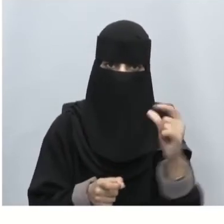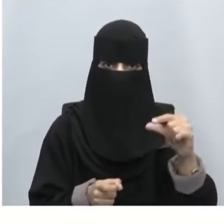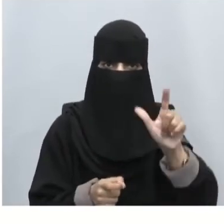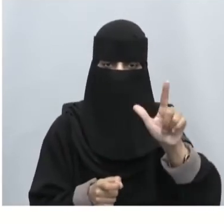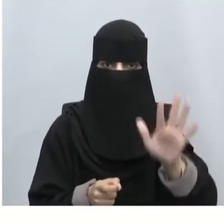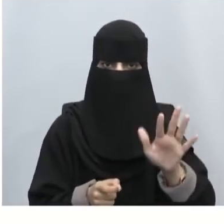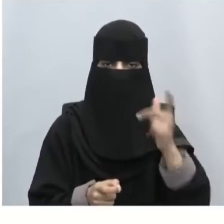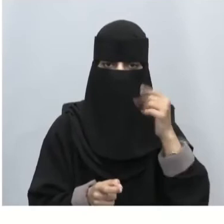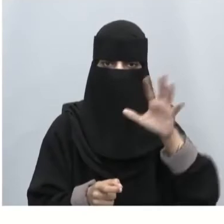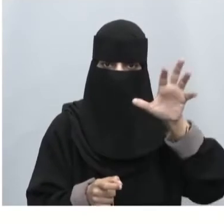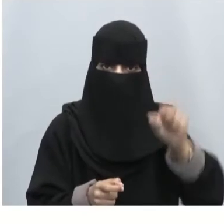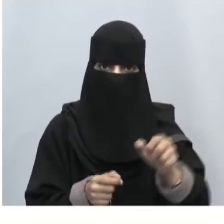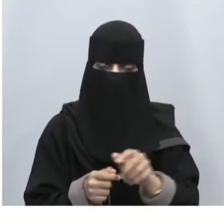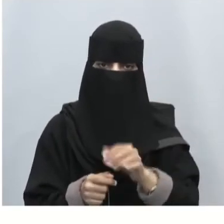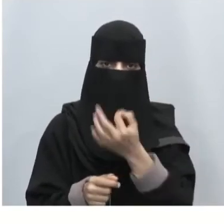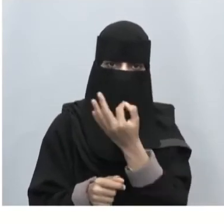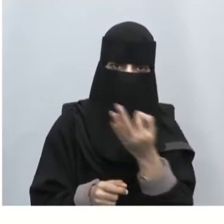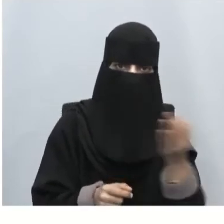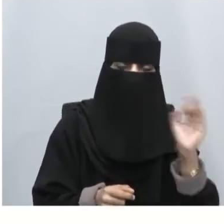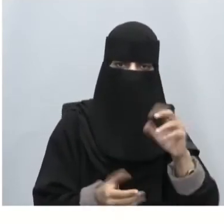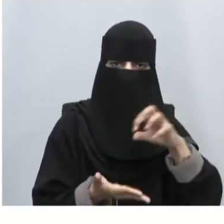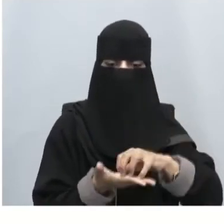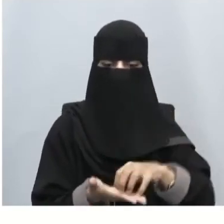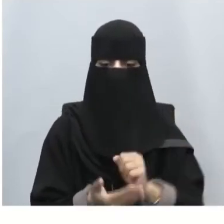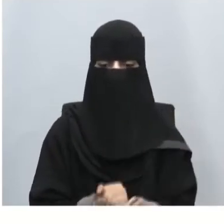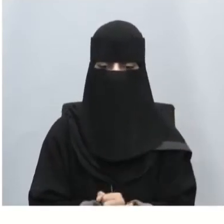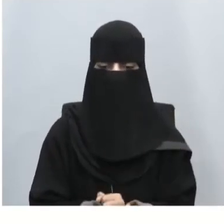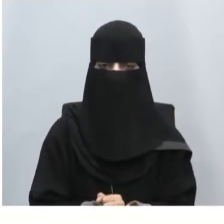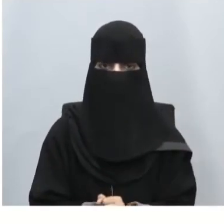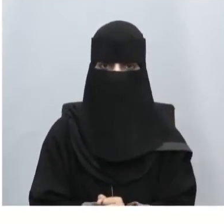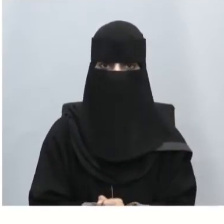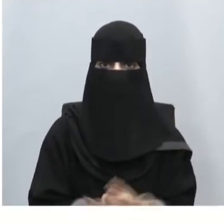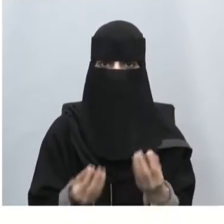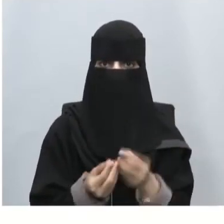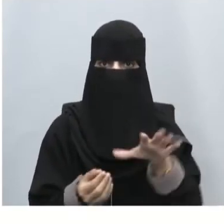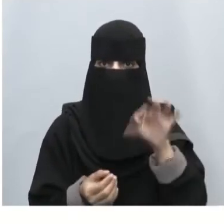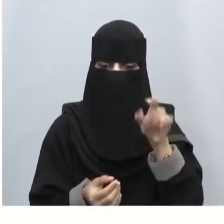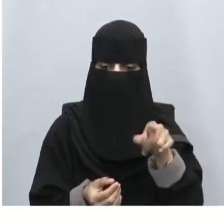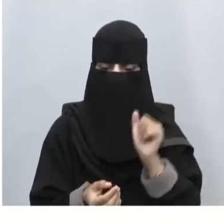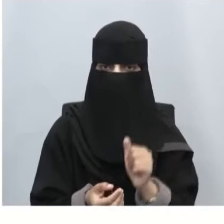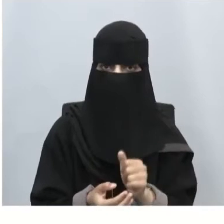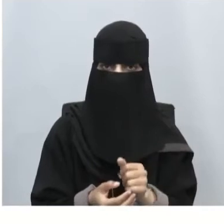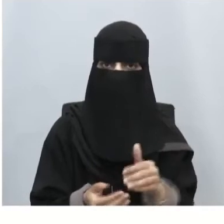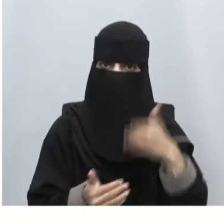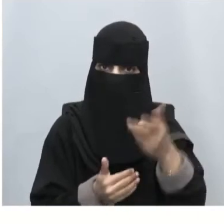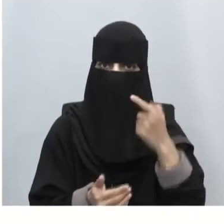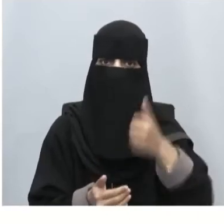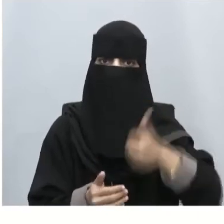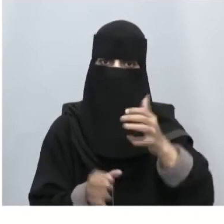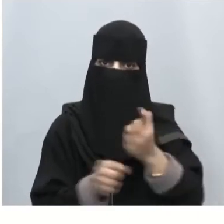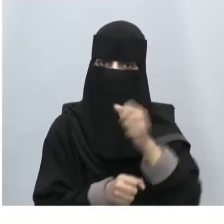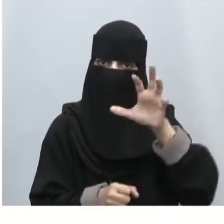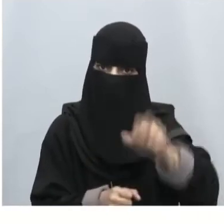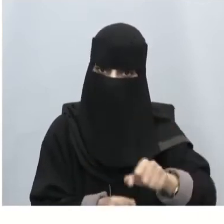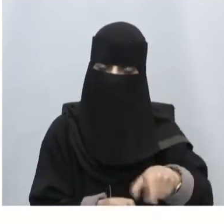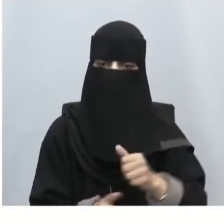ان العباسيين سيطروا على جميع ممثلات الدوله الامويه ما عدا اقليم الاندلس لكن بعد ذلك تمكنوا من